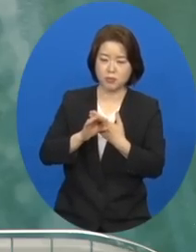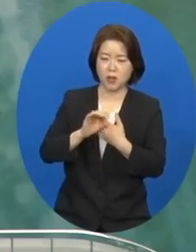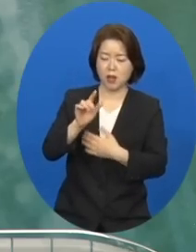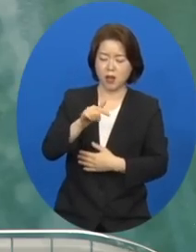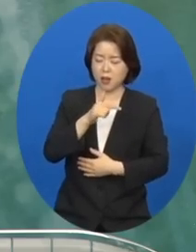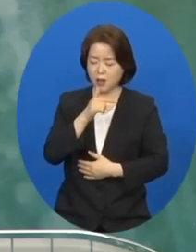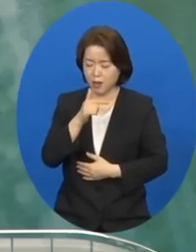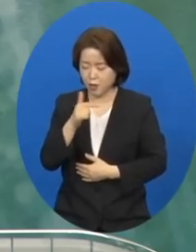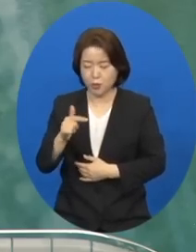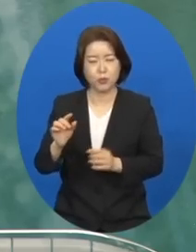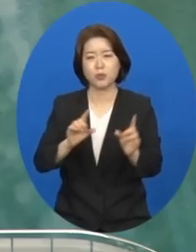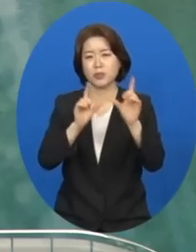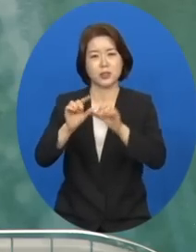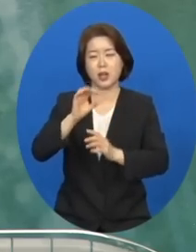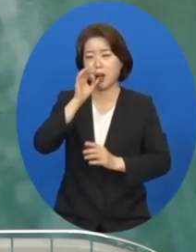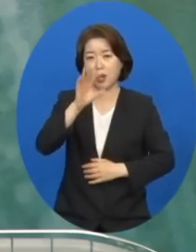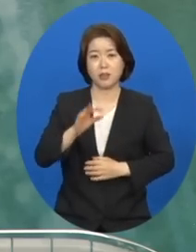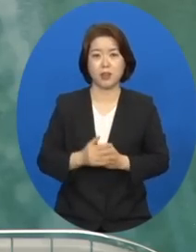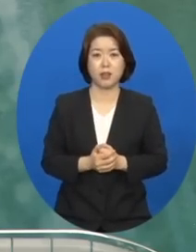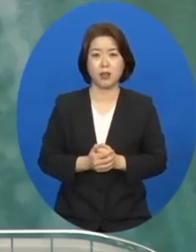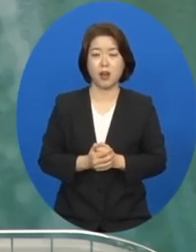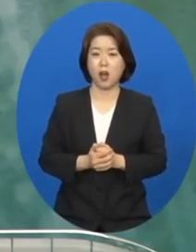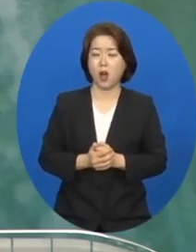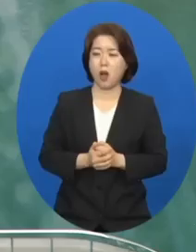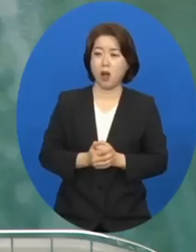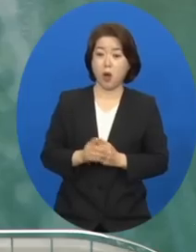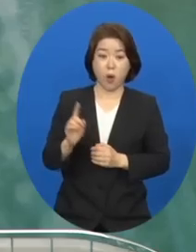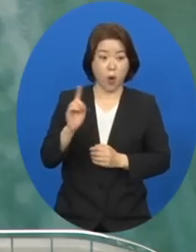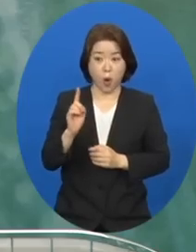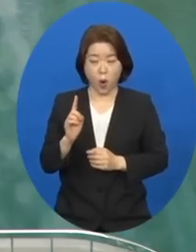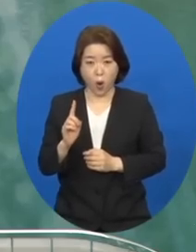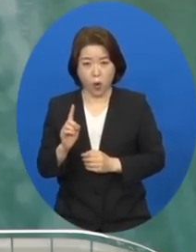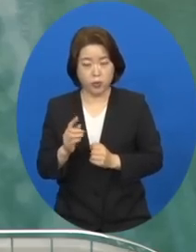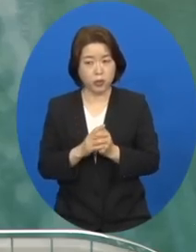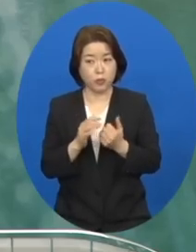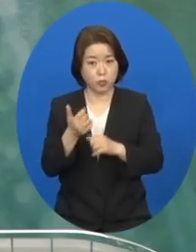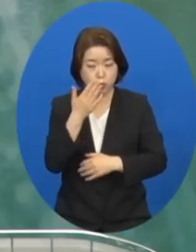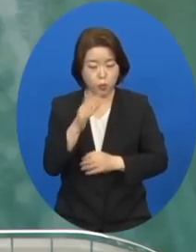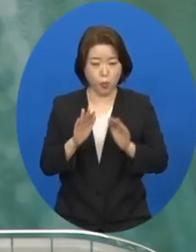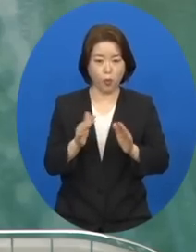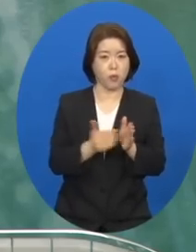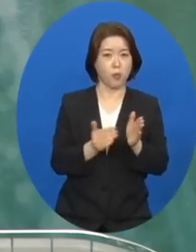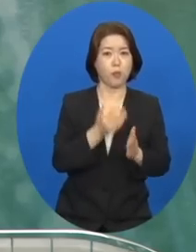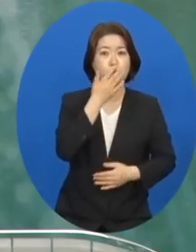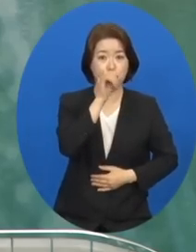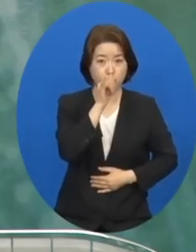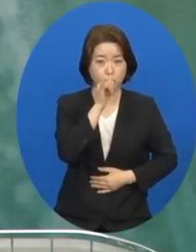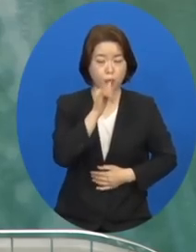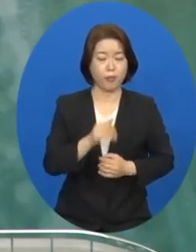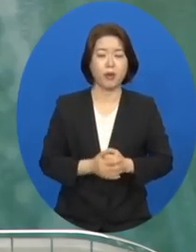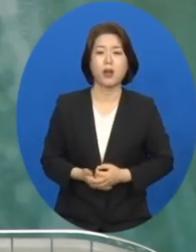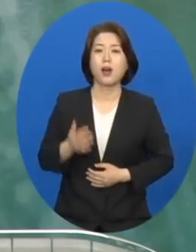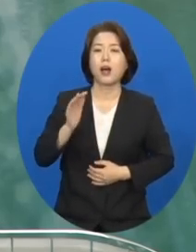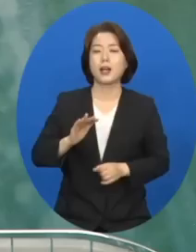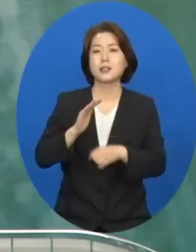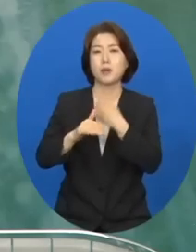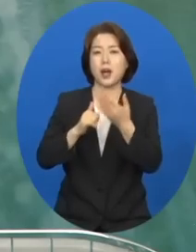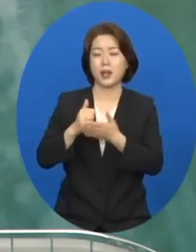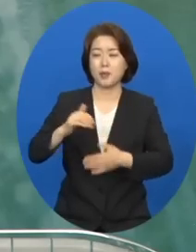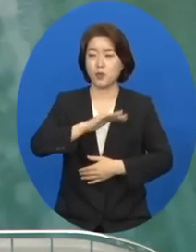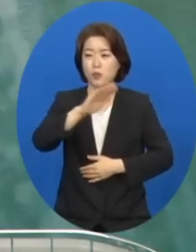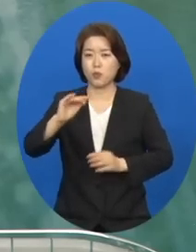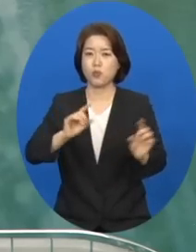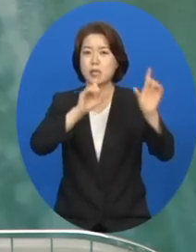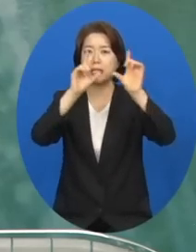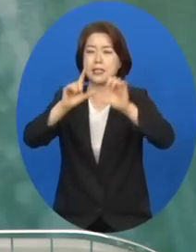살 수 없습니다 언제든지 우리는 죽을 수도 있고요 오늘로 끝날 수도 있는 거야 그런데 하나님이 우리의 삶을 지탱해 주시기